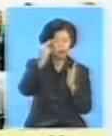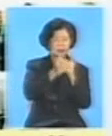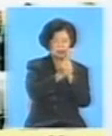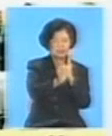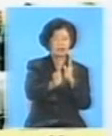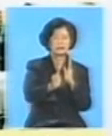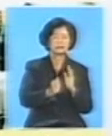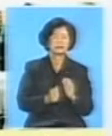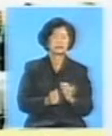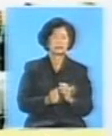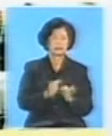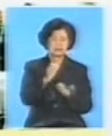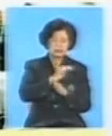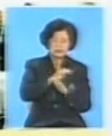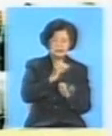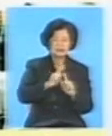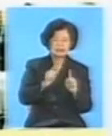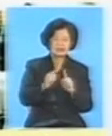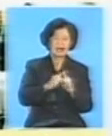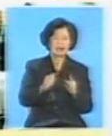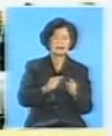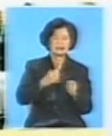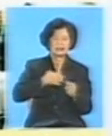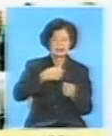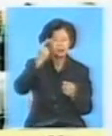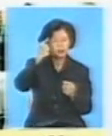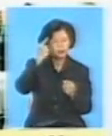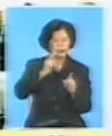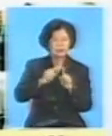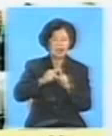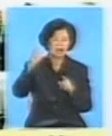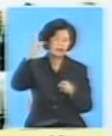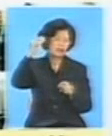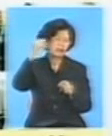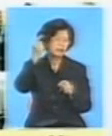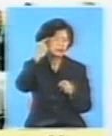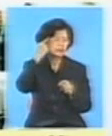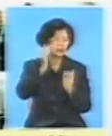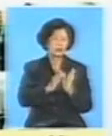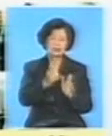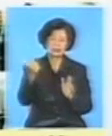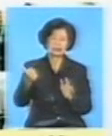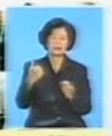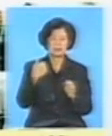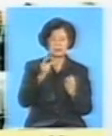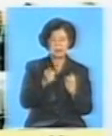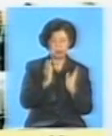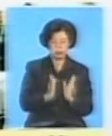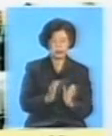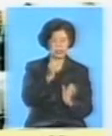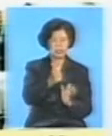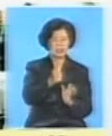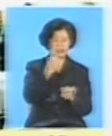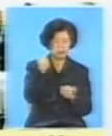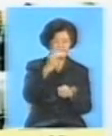ะครับการใฝ่การเรียนรู้การแก้ปัญหาการรับฟังความคิดเห็นผู้อื่นและการมีคุณธรรมจริยธรรมความเป็นพลเมืองดีหน้า